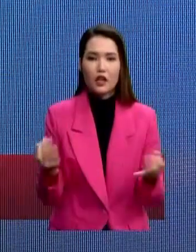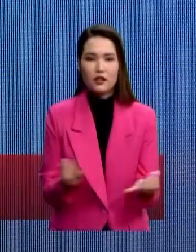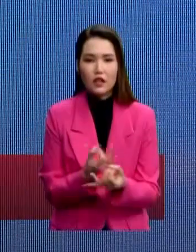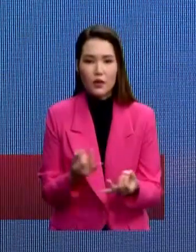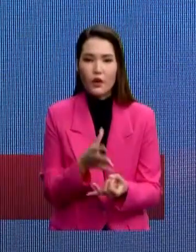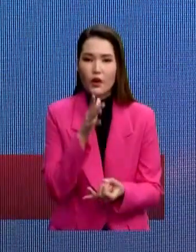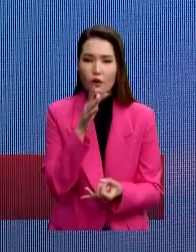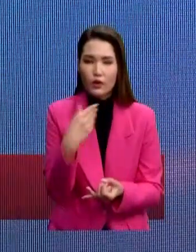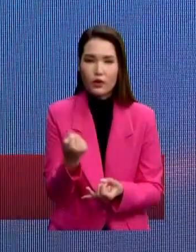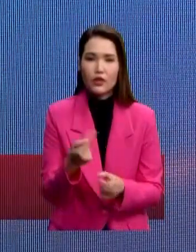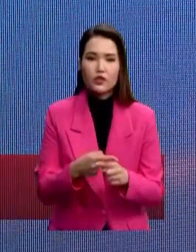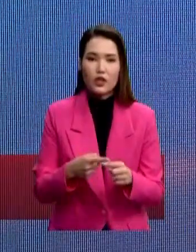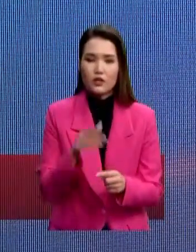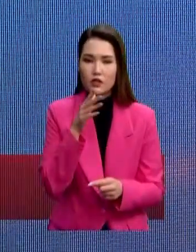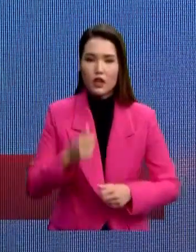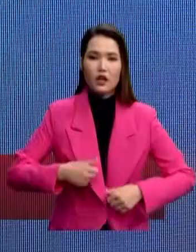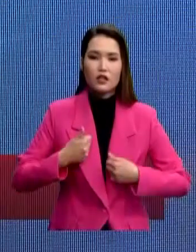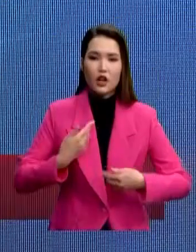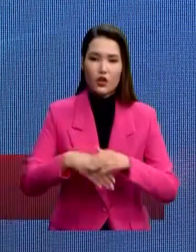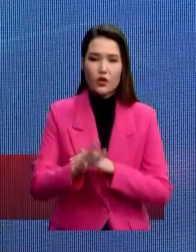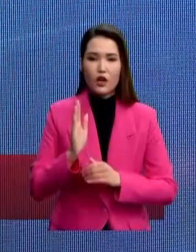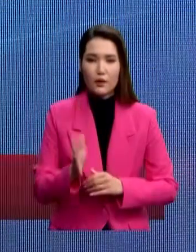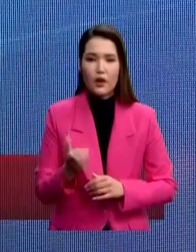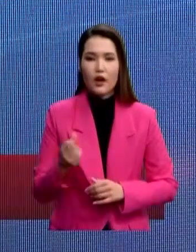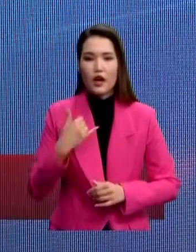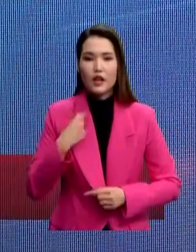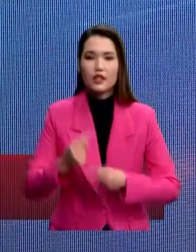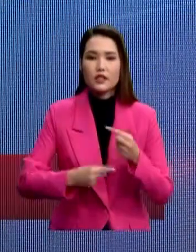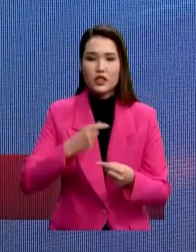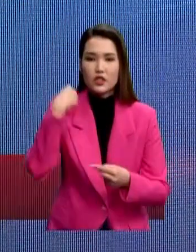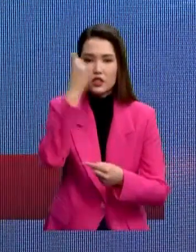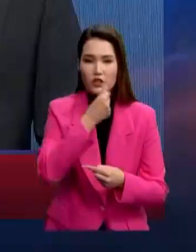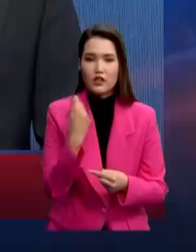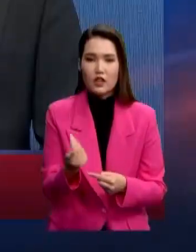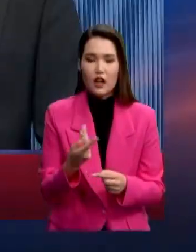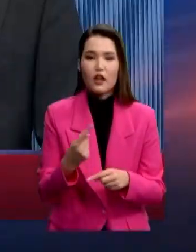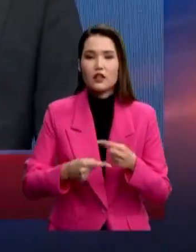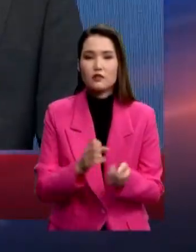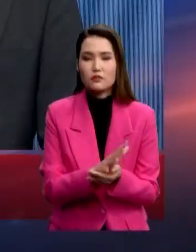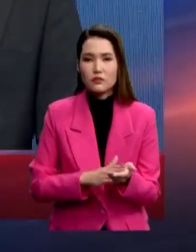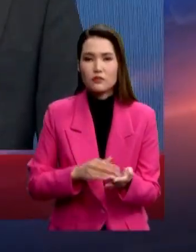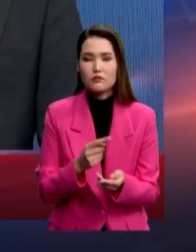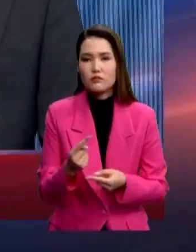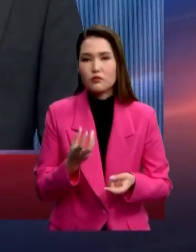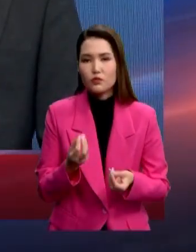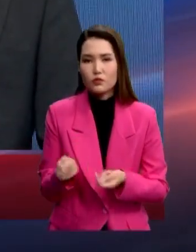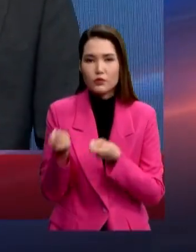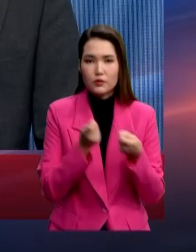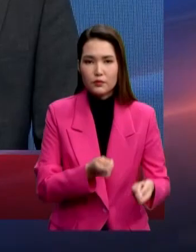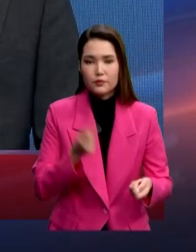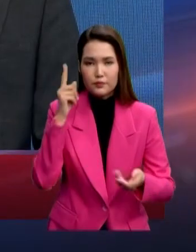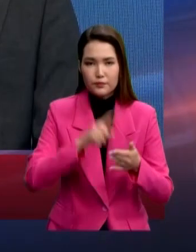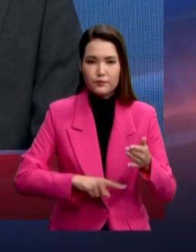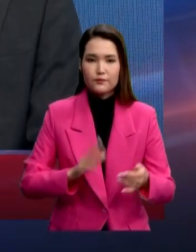қана парламенттің жалпы отырысына шығарылады, ал біз келесі жиынға шенділер жақсылақ дайындалып келеді деген